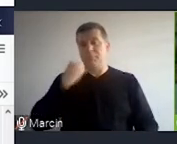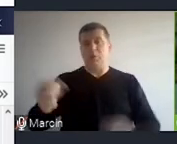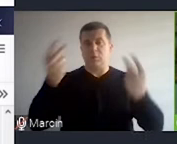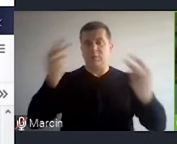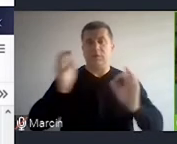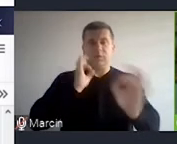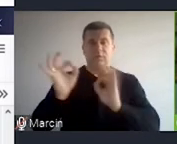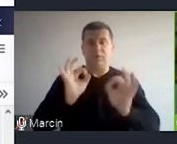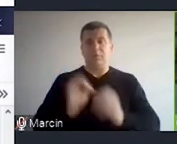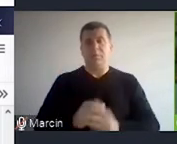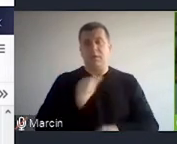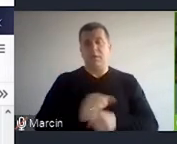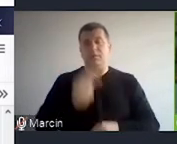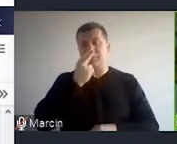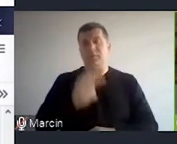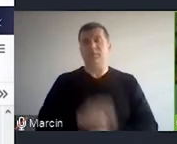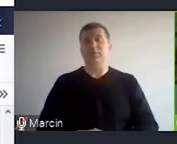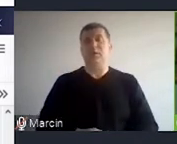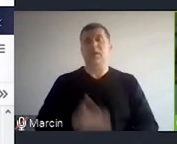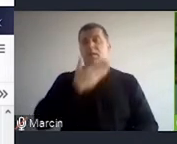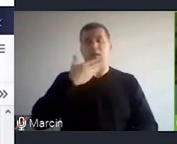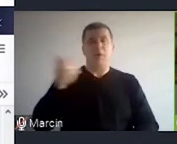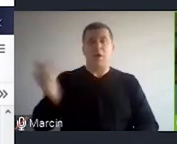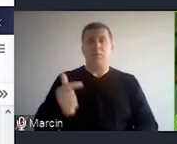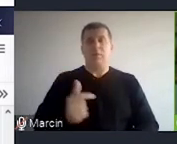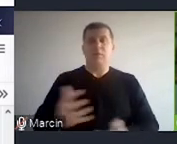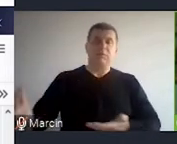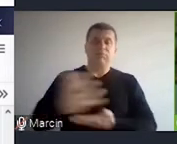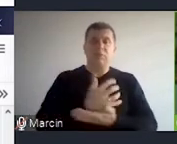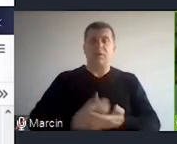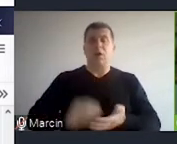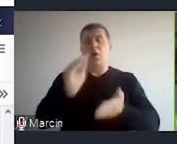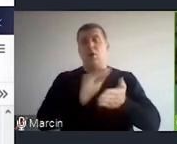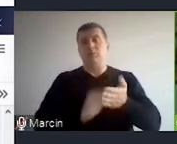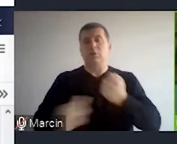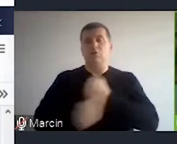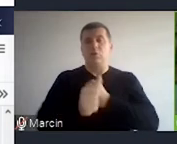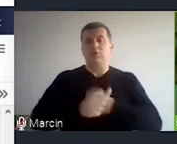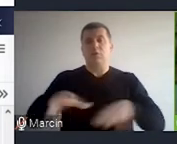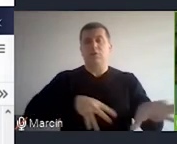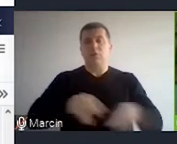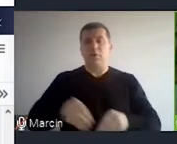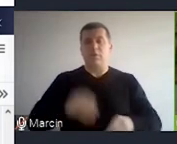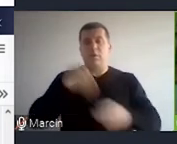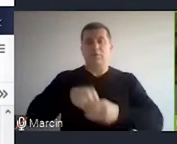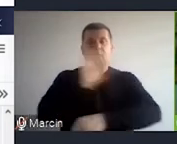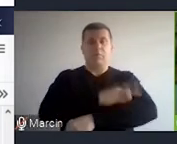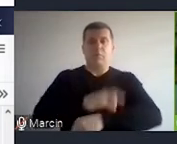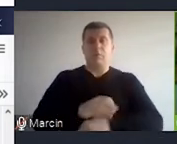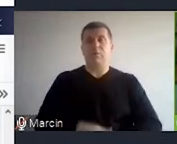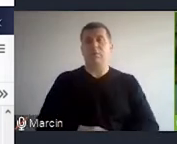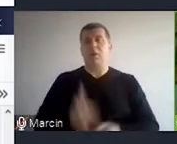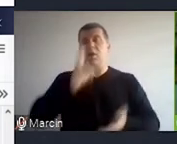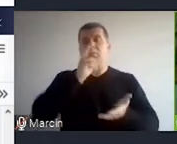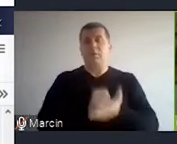informację, która się tu dla was znajdzie. Nie ma obowiązku gromadzenia ani opisywania dokumentów księgowych w ramach projektu